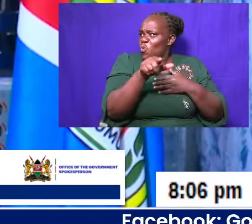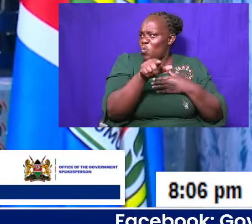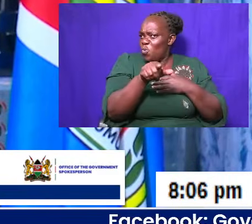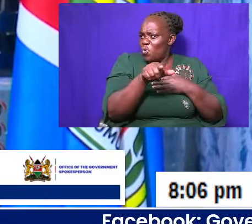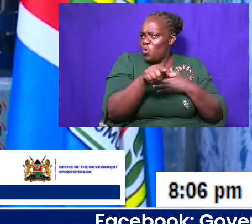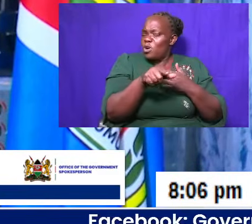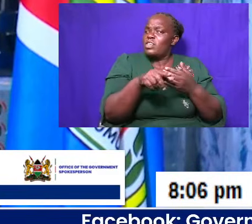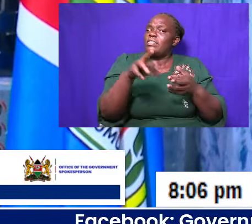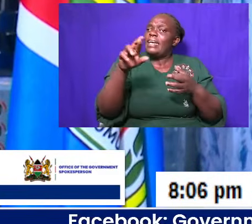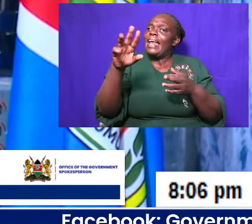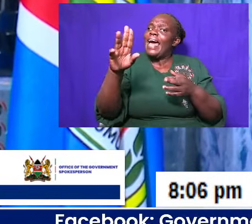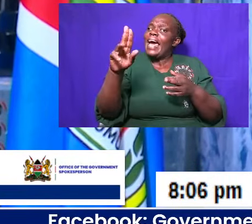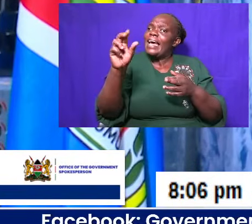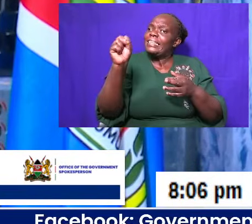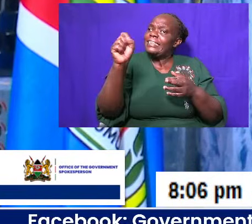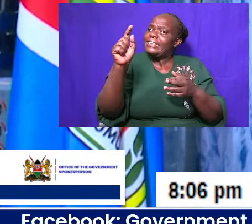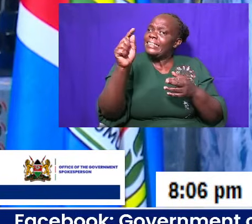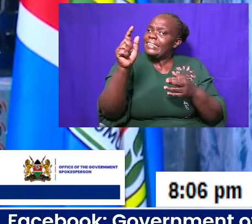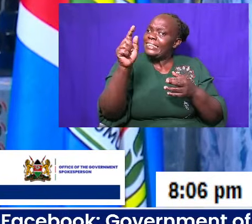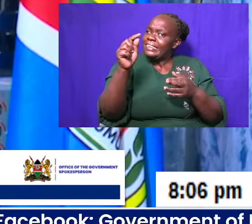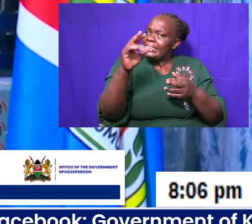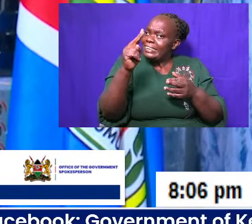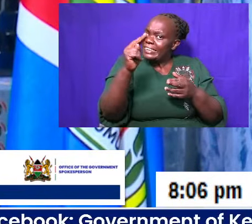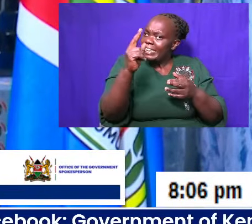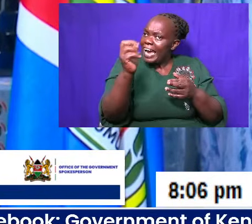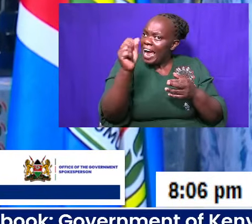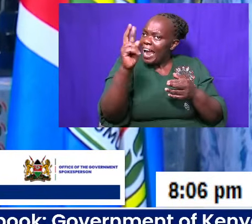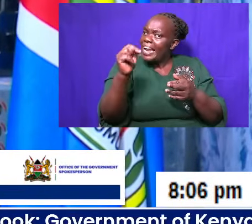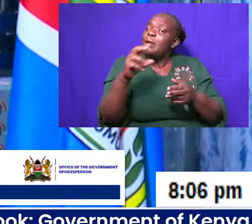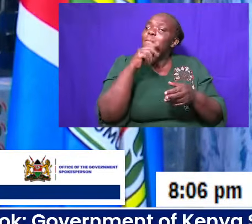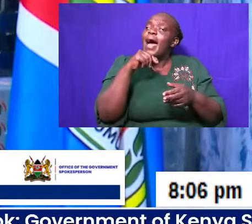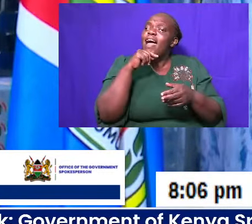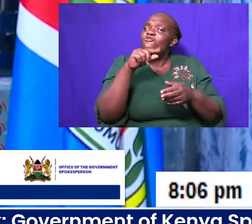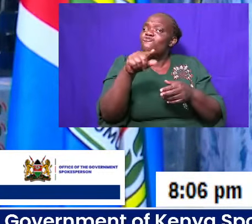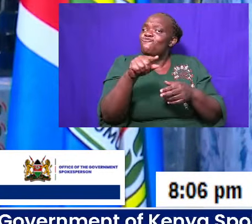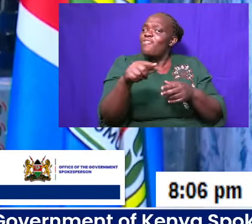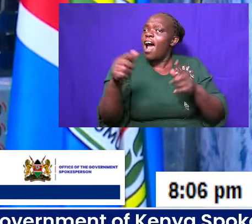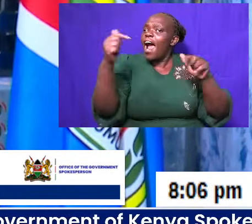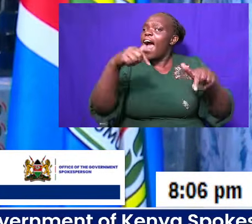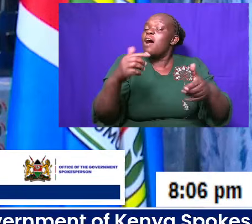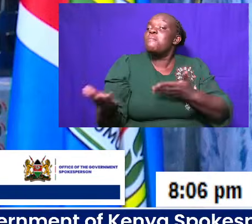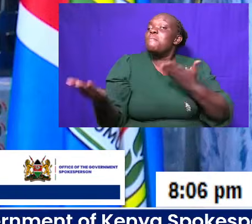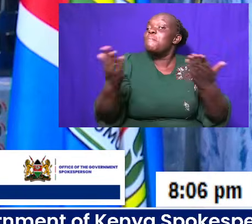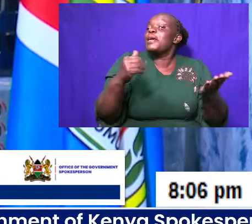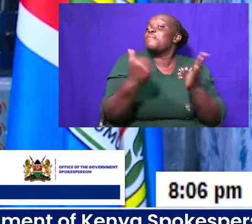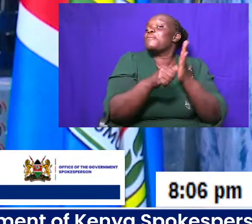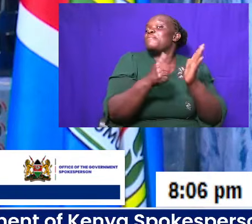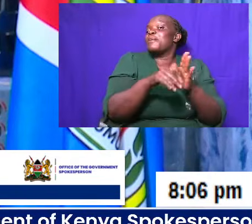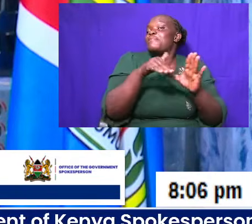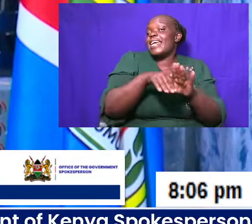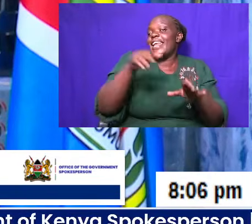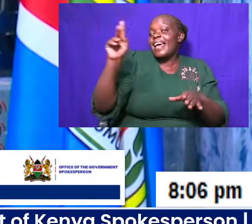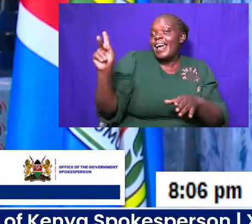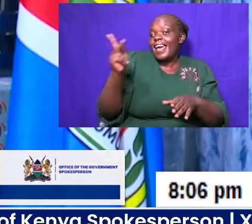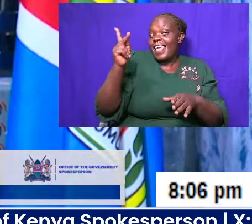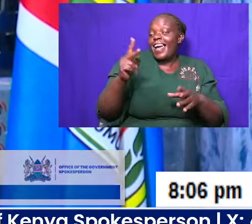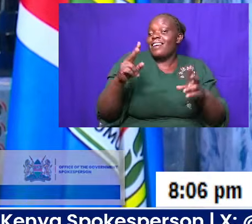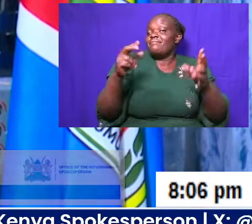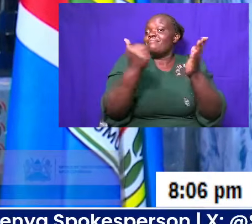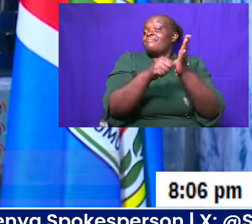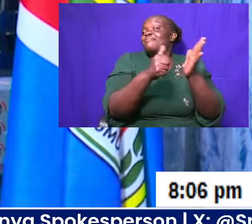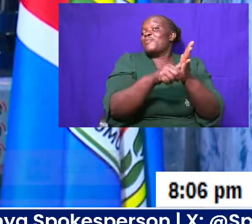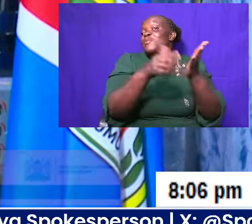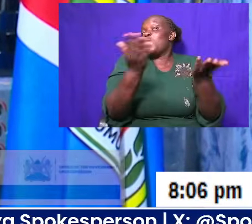huyu Mrashi, hapa tuseme Mrashi ndio muelewe nyinyi majenzi. Alikuna venye ameleta noma sana, si ndio? But what are the issues